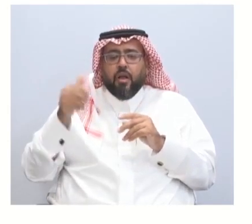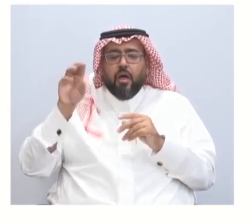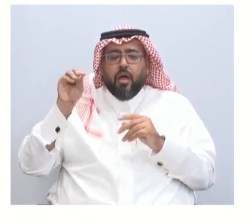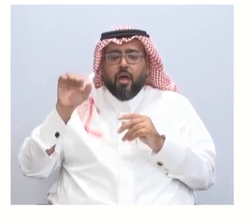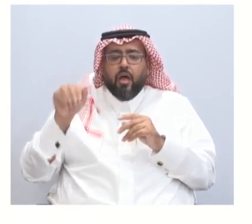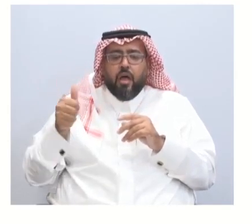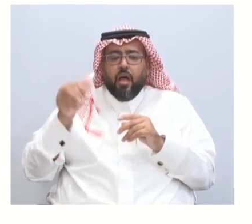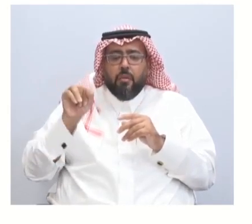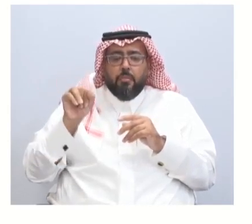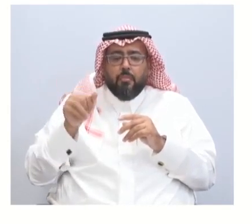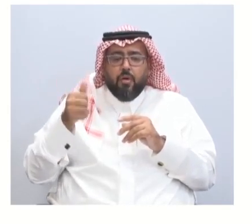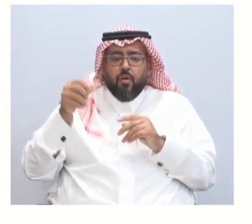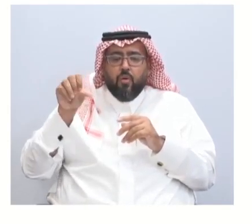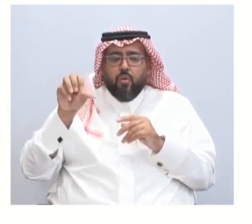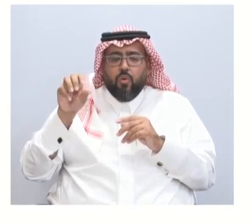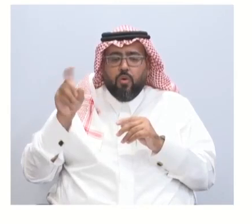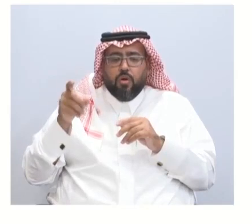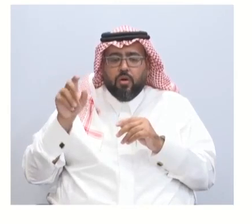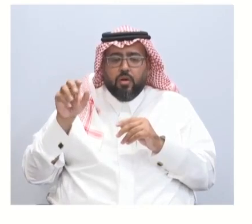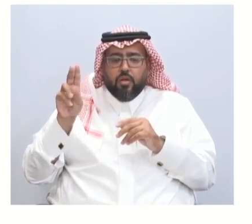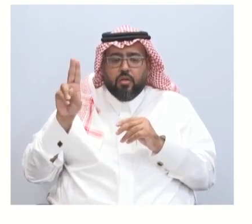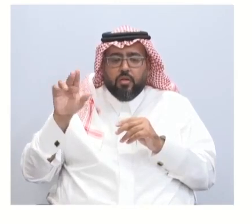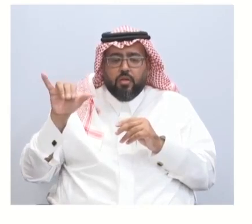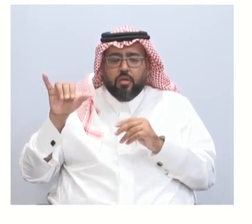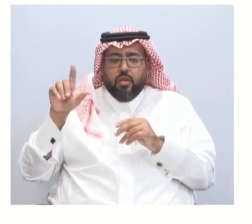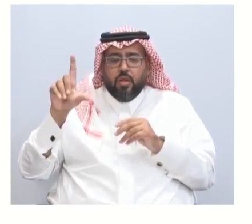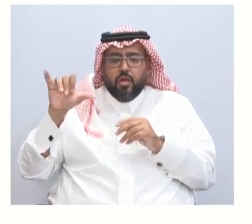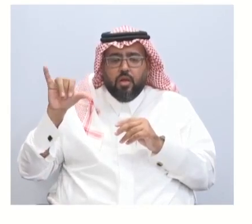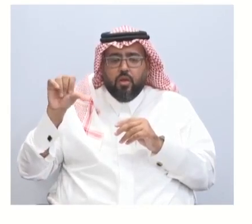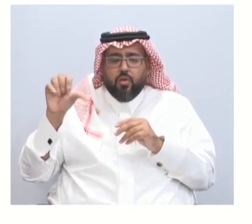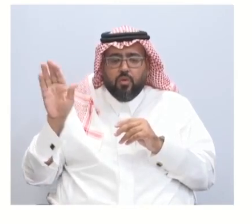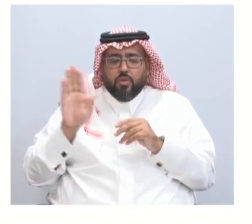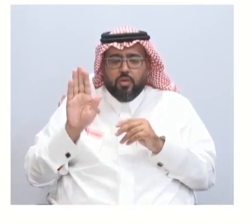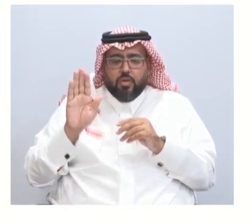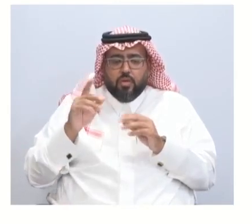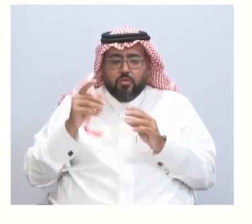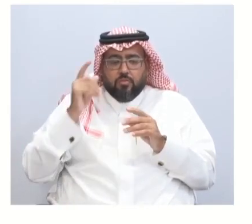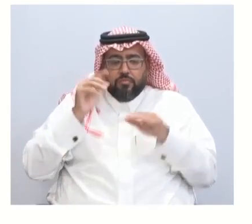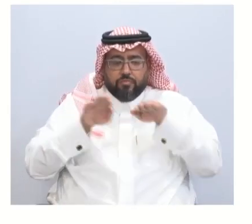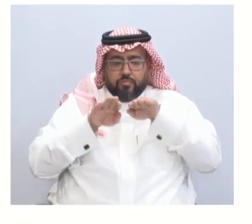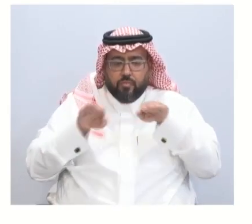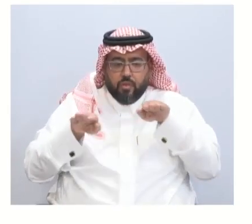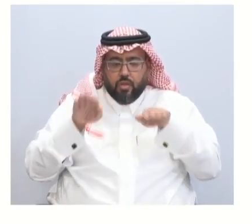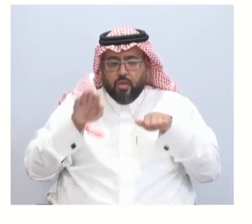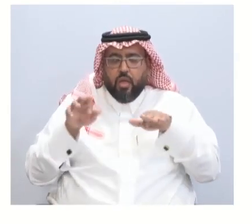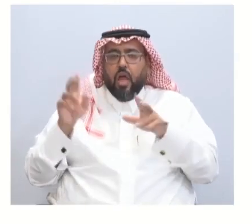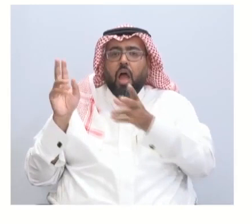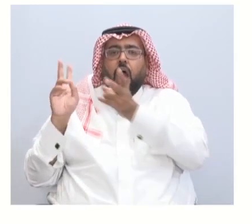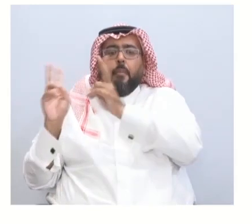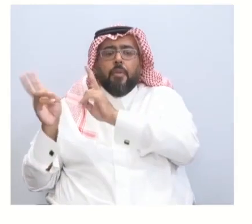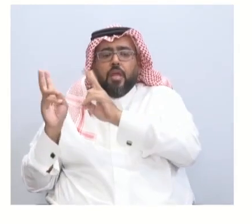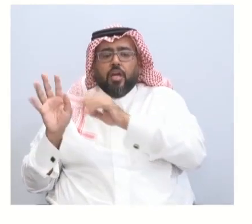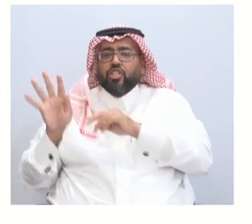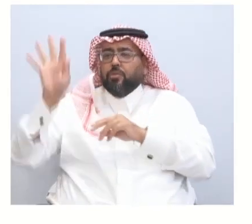بين حافات القارات على جانبي المحيط الاطلسي بعد ذلك اقترح ان القارتين الامريكيتين